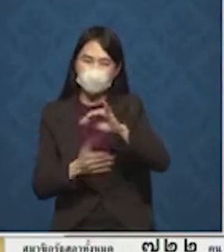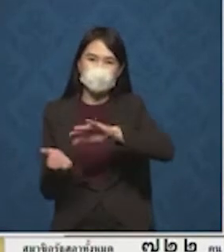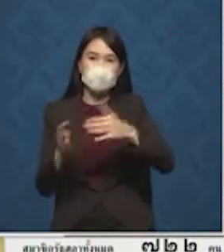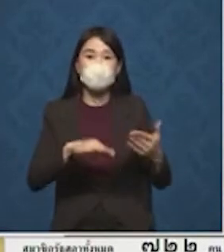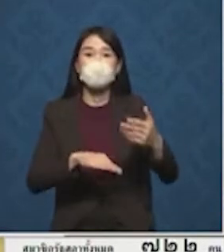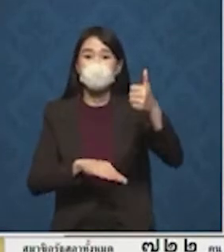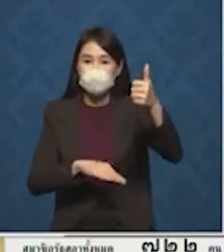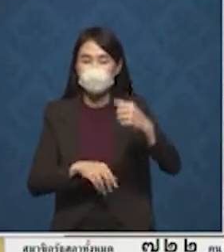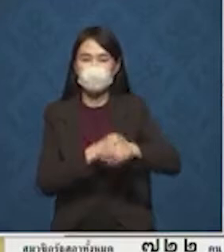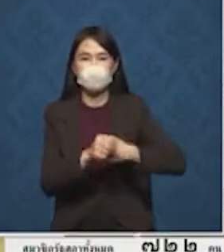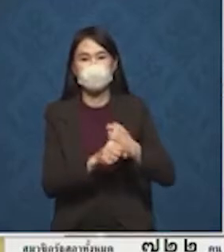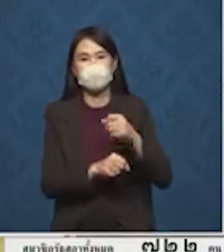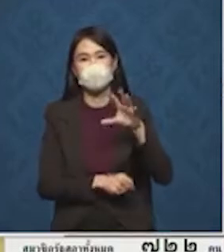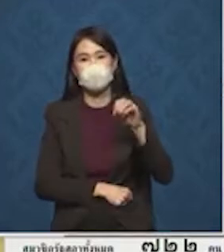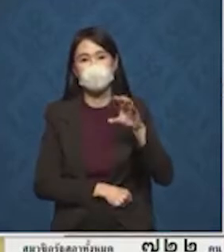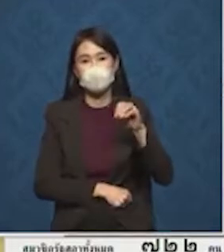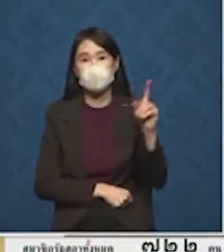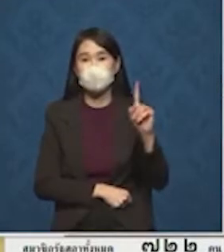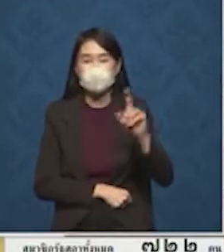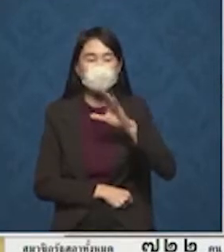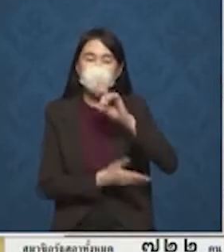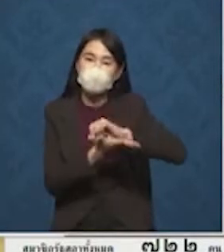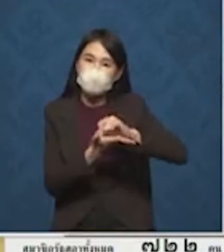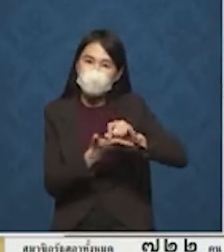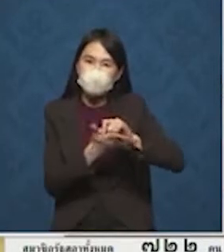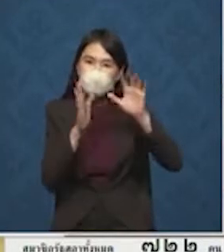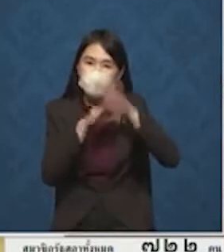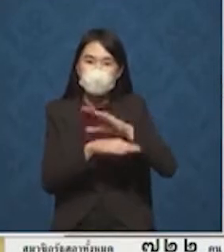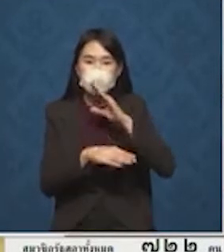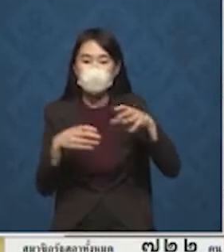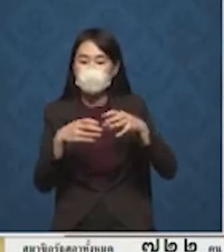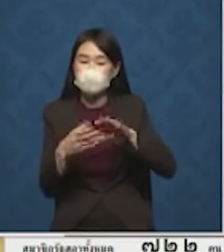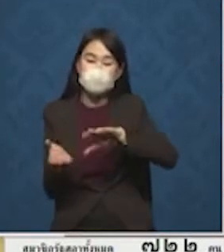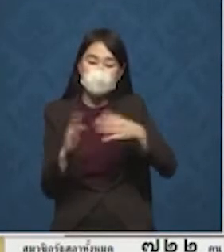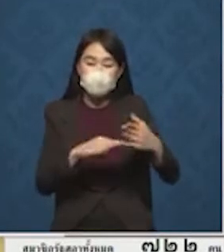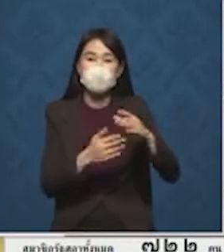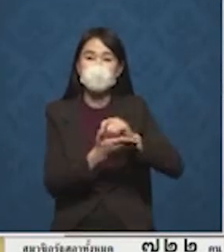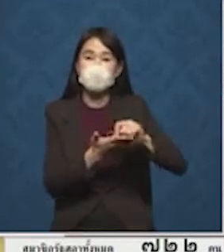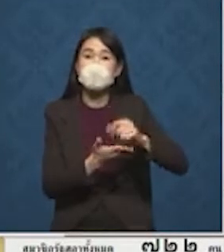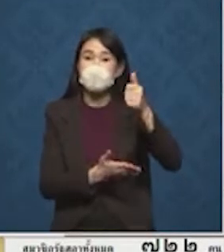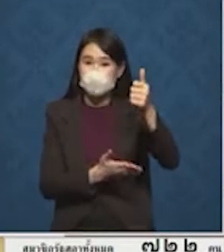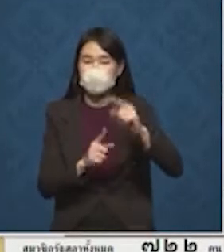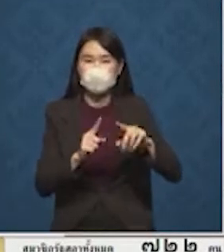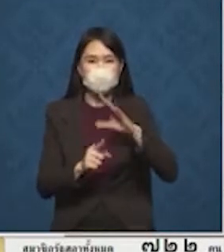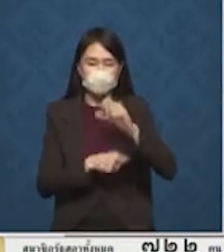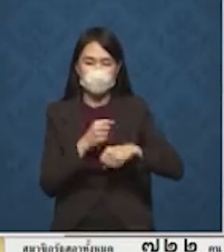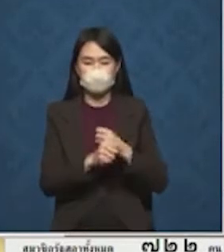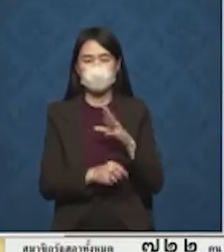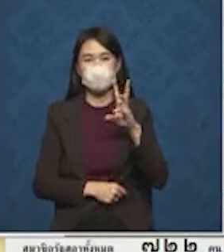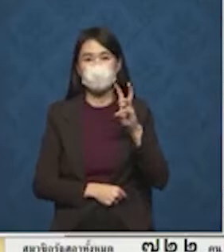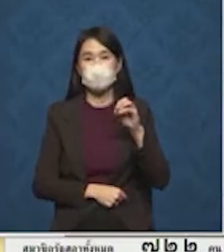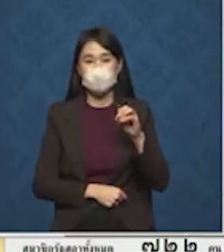รัฐมนูลปี 50 เขีนแค่มไปฝันนั้นให้ยปพักกัเมืองได้แต่รัฐมนูลปี 60